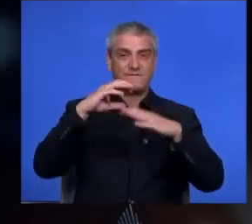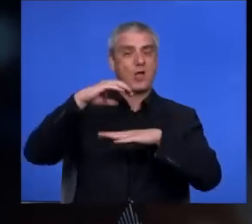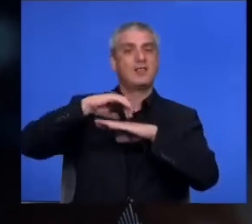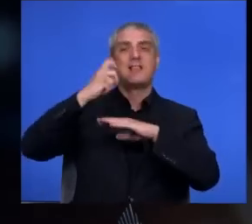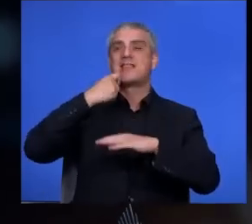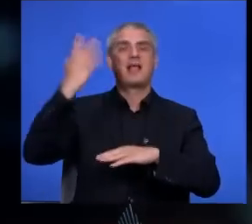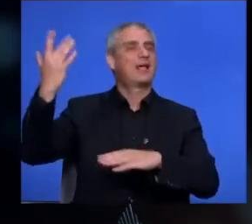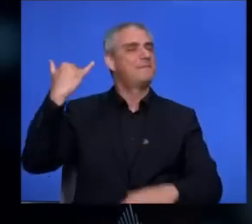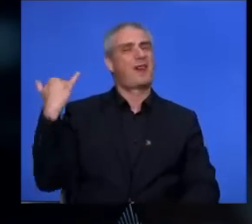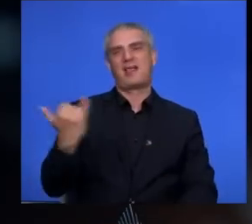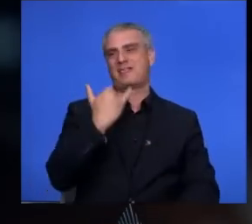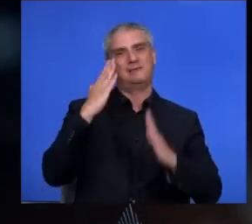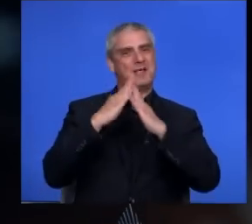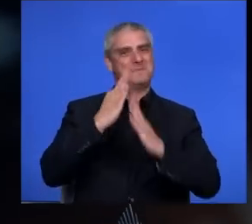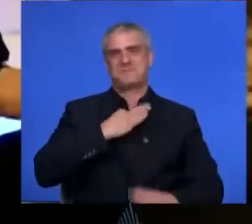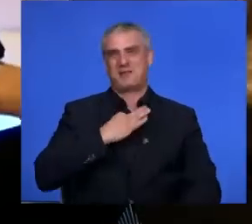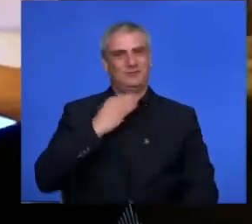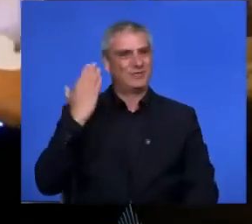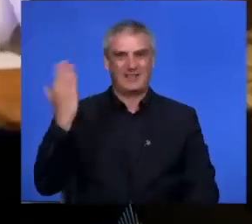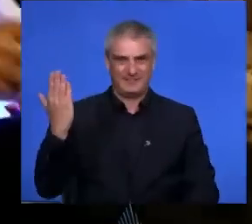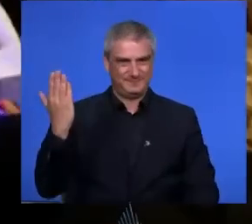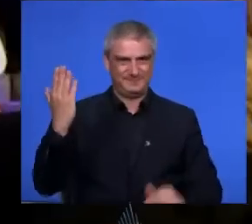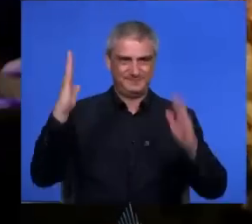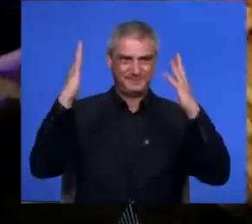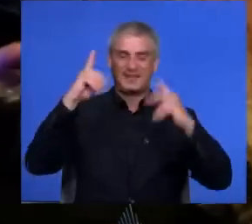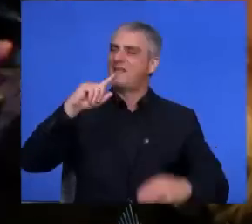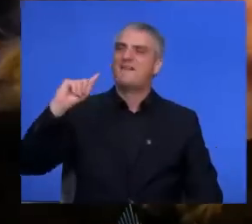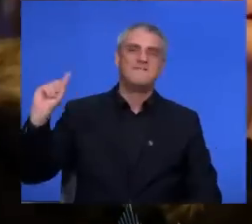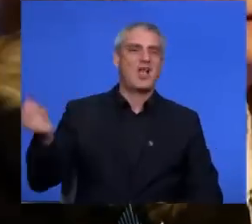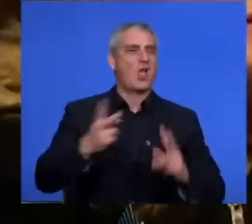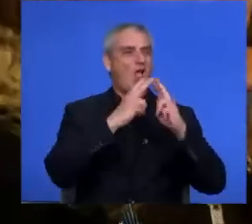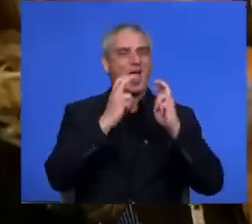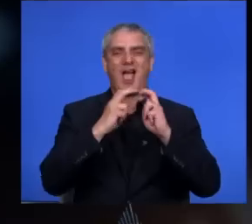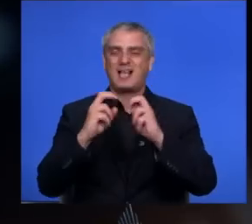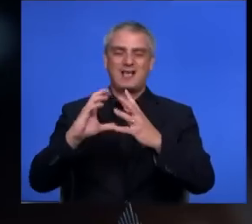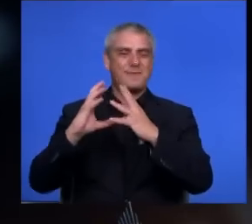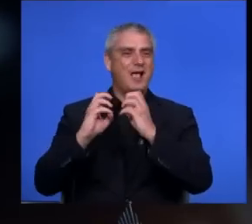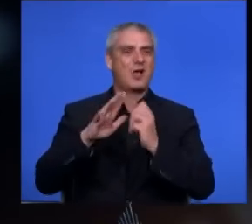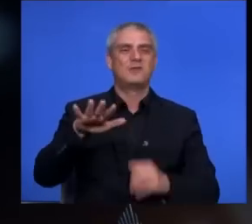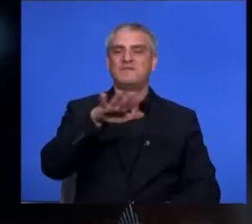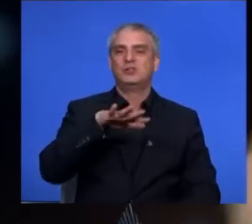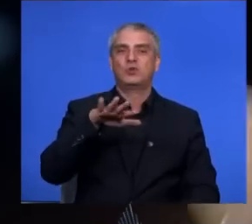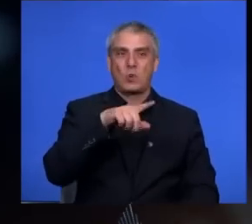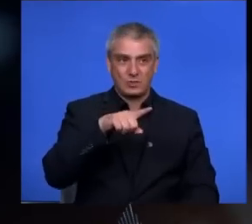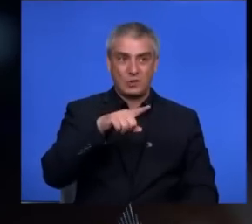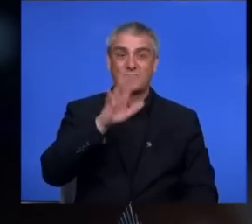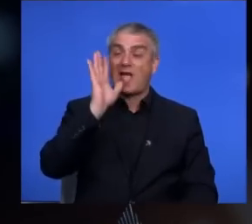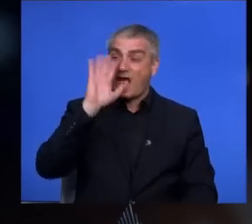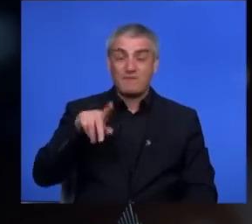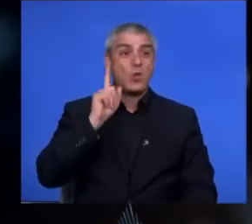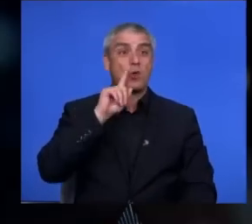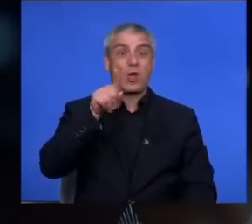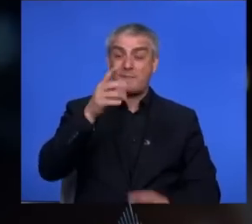הכרמל, הנצח הבית שלי, וכל הערים, העיירות והשכונות, גם אם קוראים